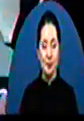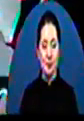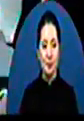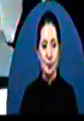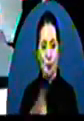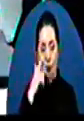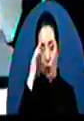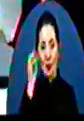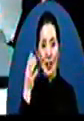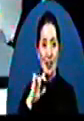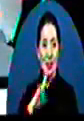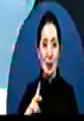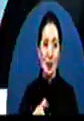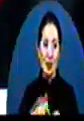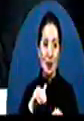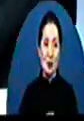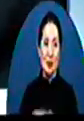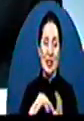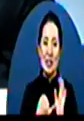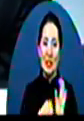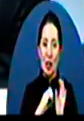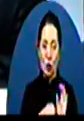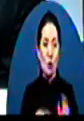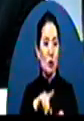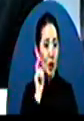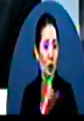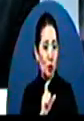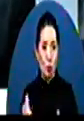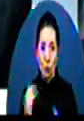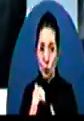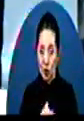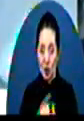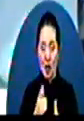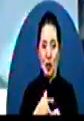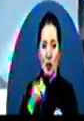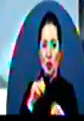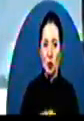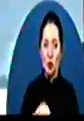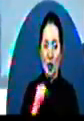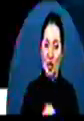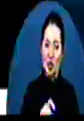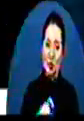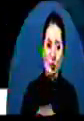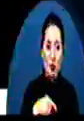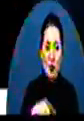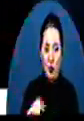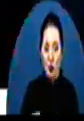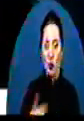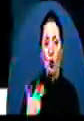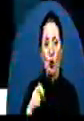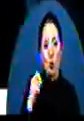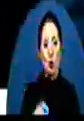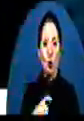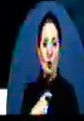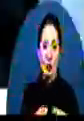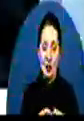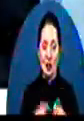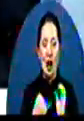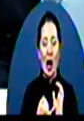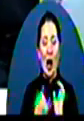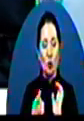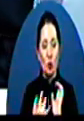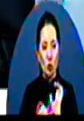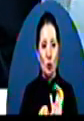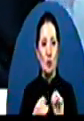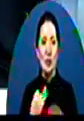Монгол Ардын намаас нэр дэвшигчдийн 60% нь залуучууд эзэлж байна. Нэр дэвшигчдийн ажил мэргэжлийн хувьд 30% нь эдийн засагч, 17% нь